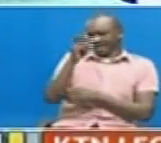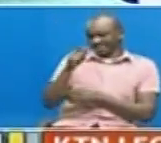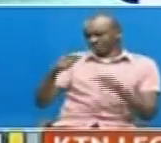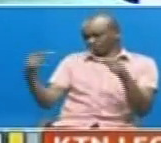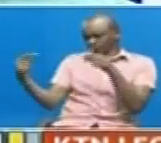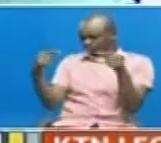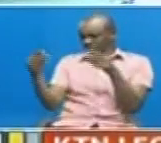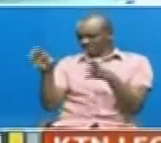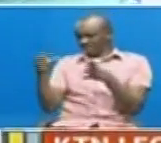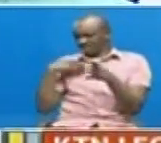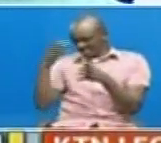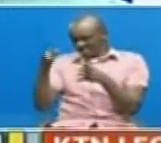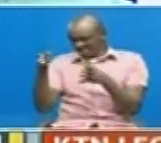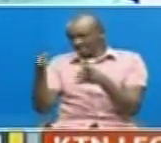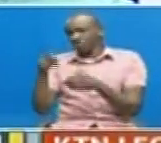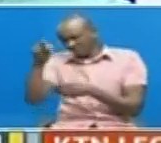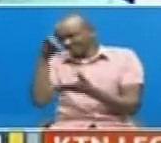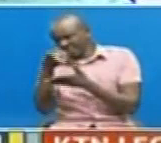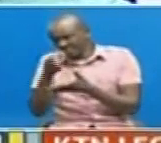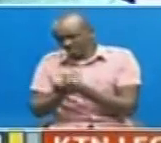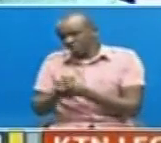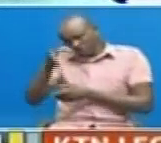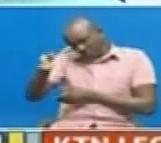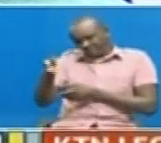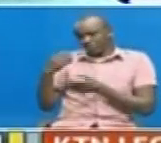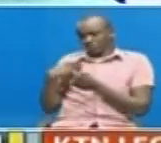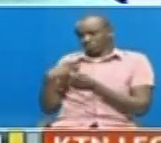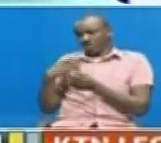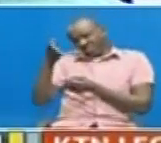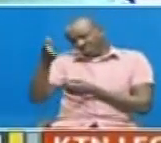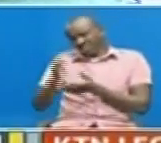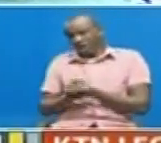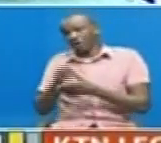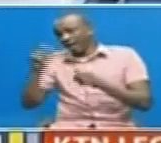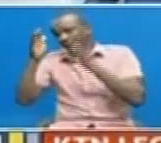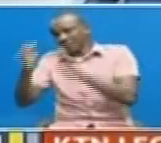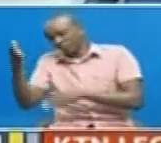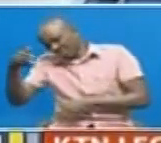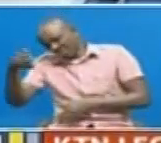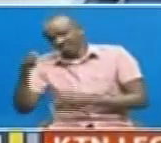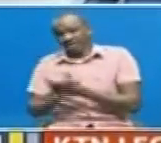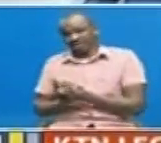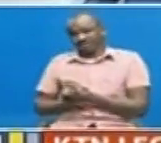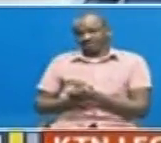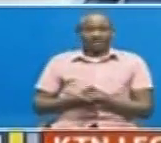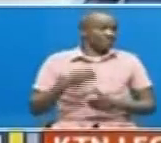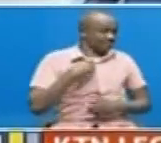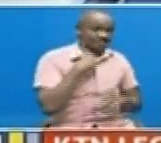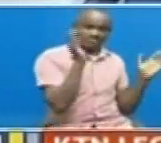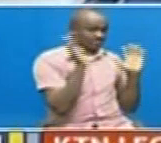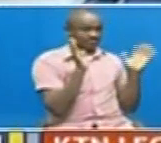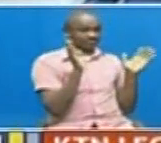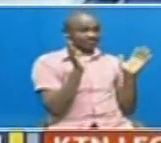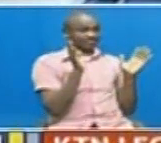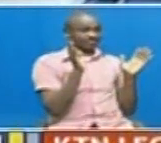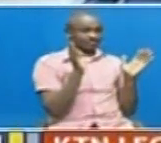Muziki. Yeah. Upo katika hiyo mix. Mimi sipo kwa hiyo. Producer yeye unayezungumziwa ni producer mwingine. Labda na wasanii wao wawili. Kwa mimi